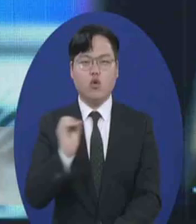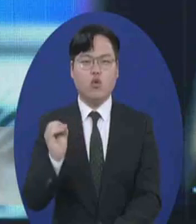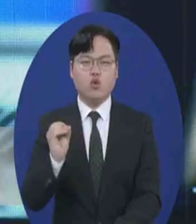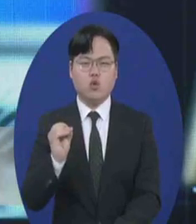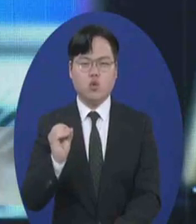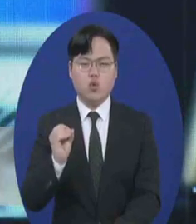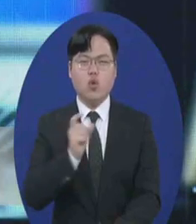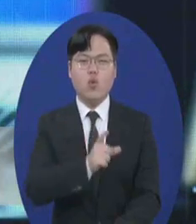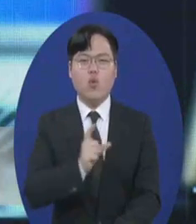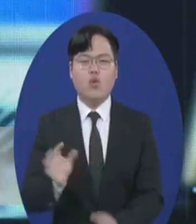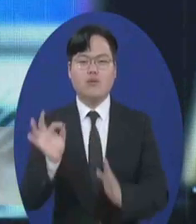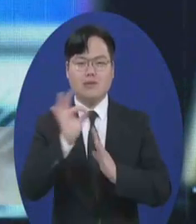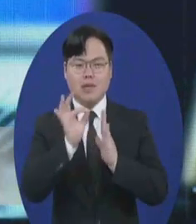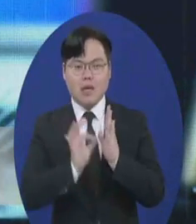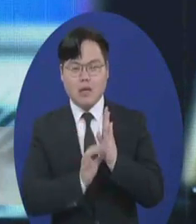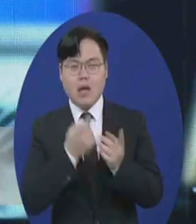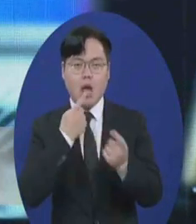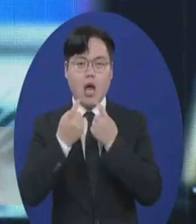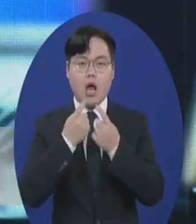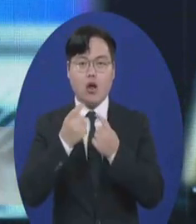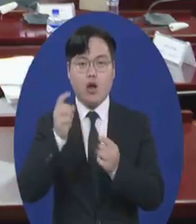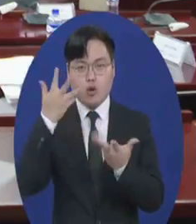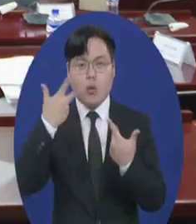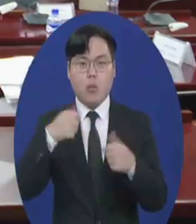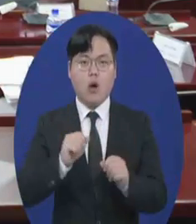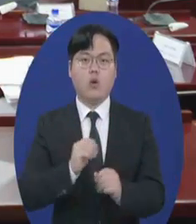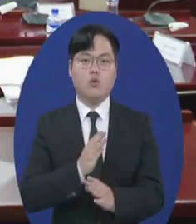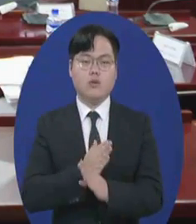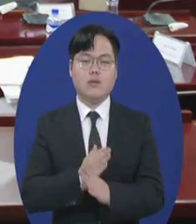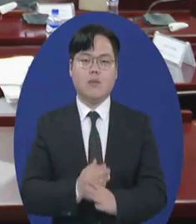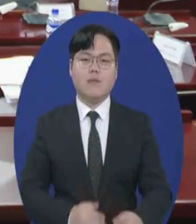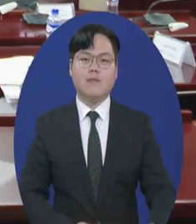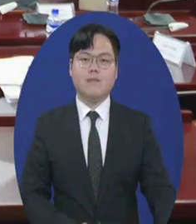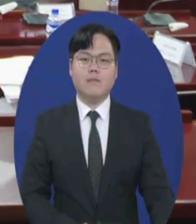гаруй оролцогчтой хэлэлцүүлэхийг зохион байгуулсан байна.